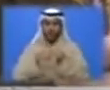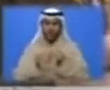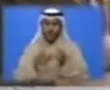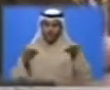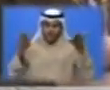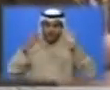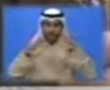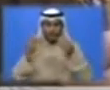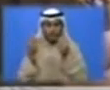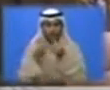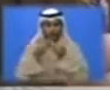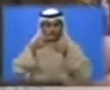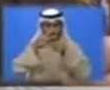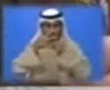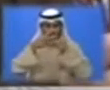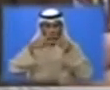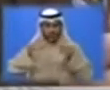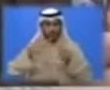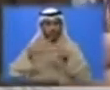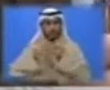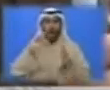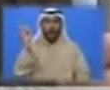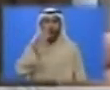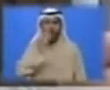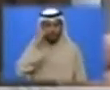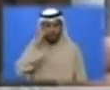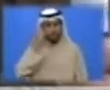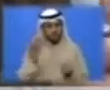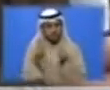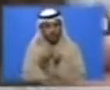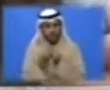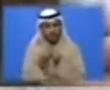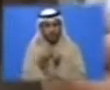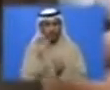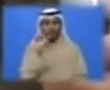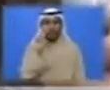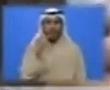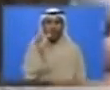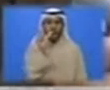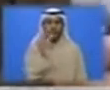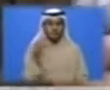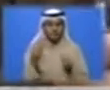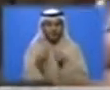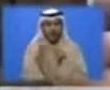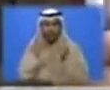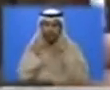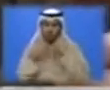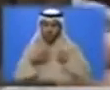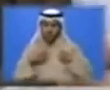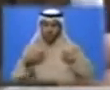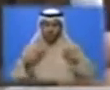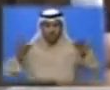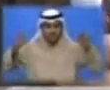والتبادل بين دولة الكويت وجميع دول العالم منها مملكة بوتان، ونتمنى لهم إن شاء